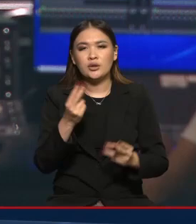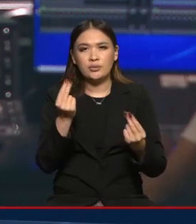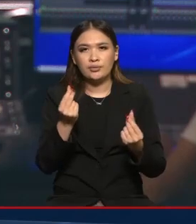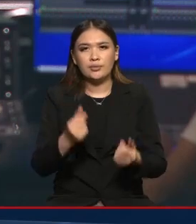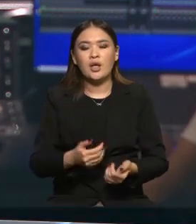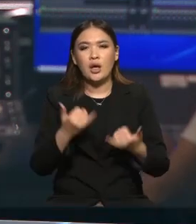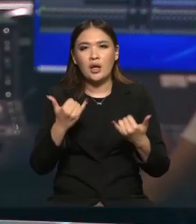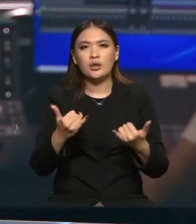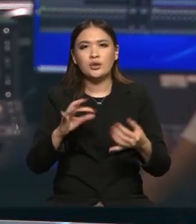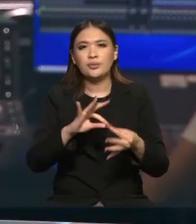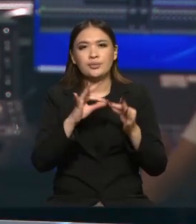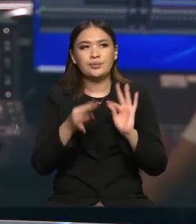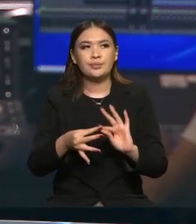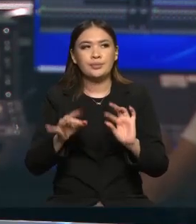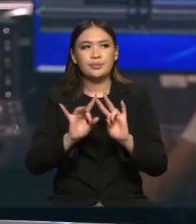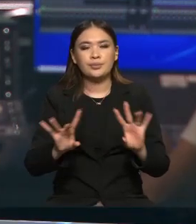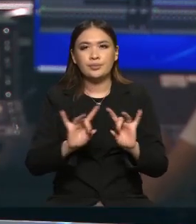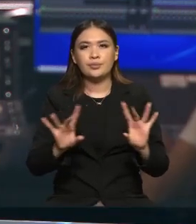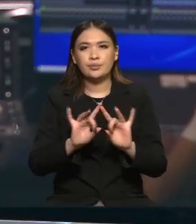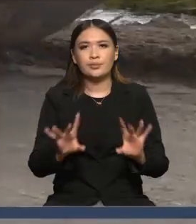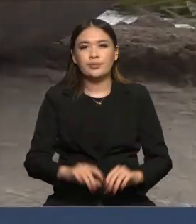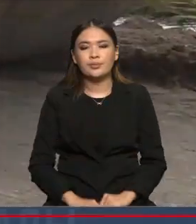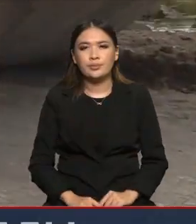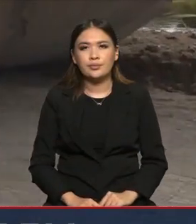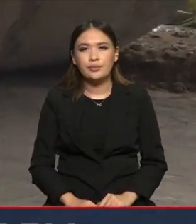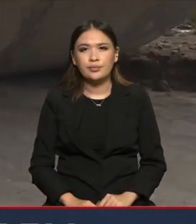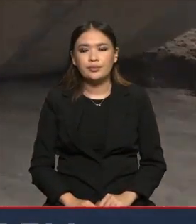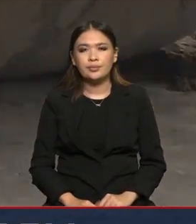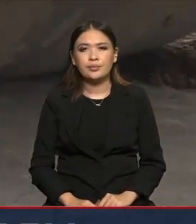Тақырыпты теріскейдегі тілшіміз Самат Қайырзенұлы тарқатады.